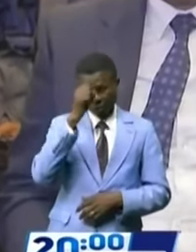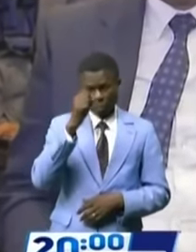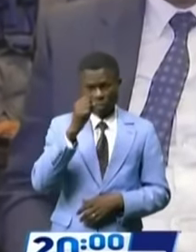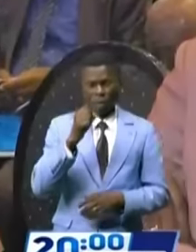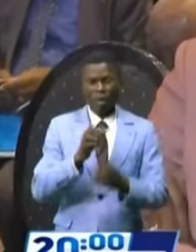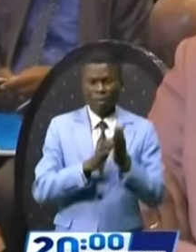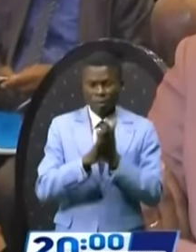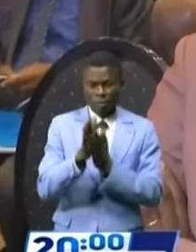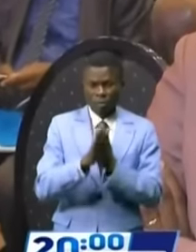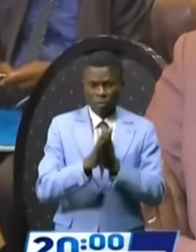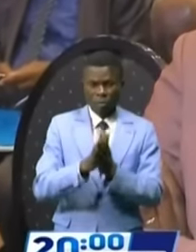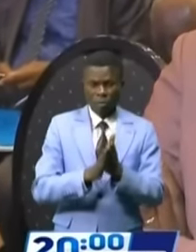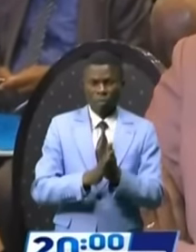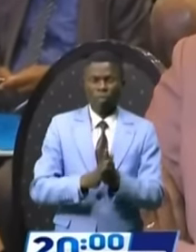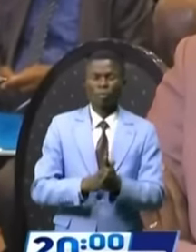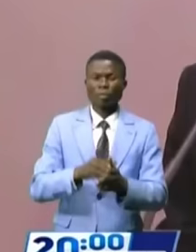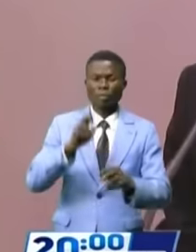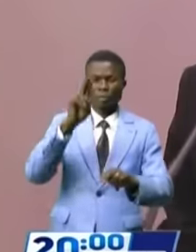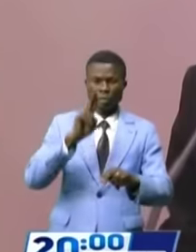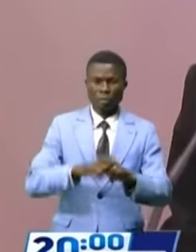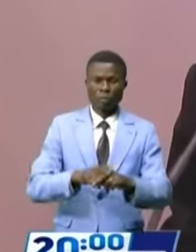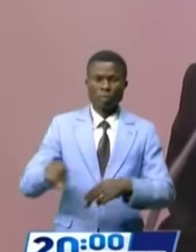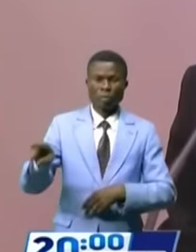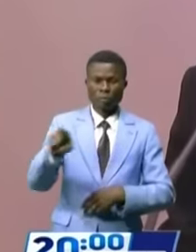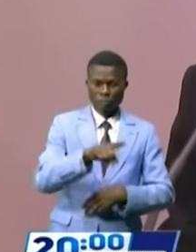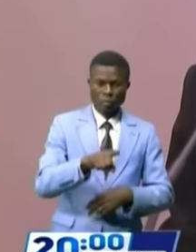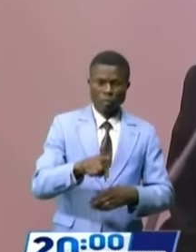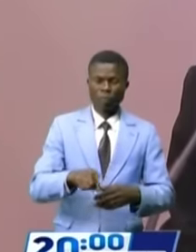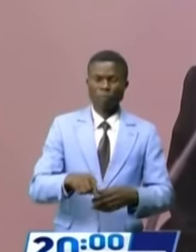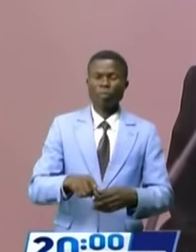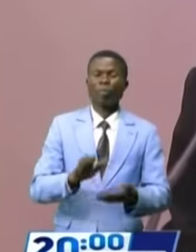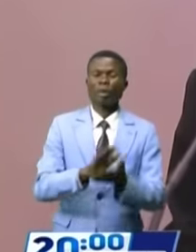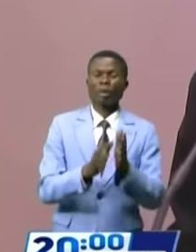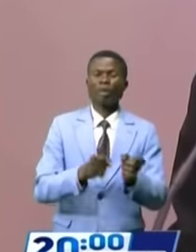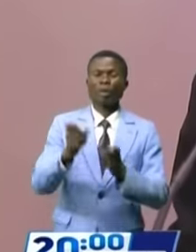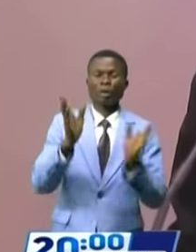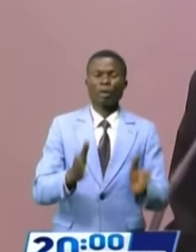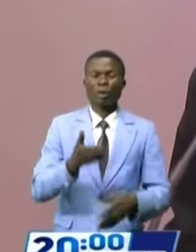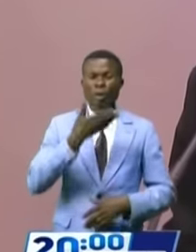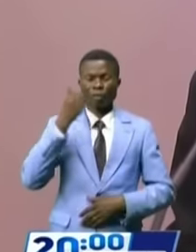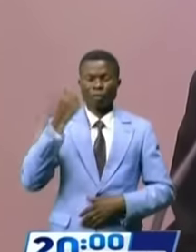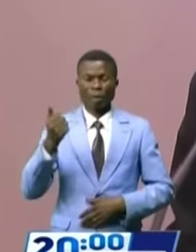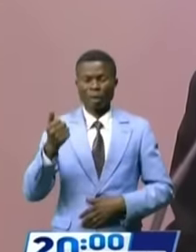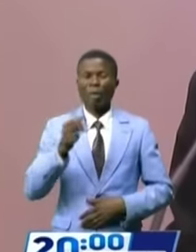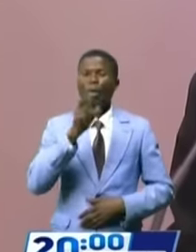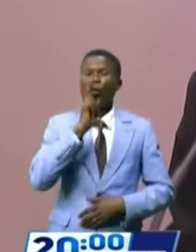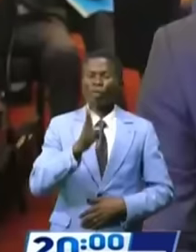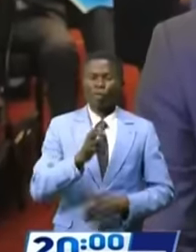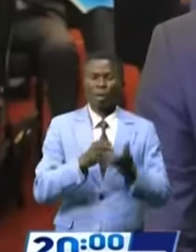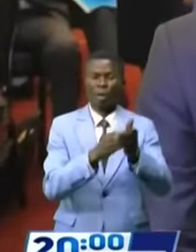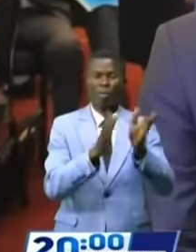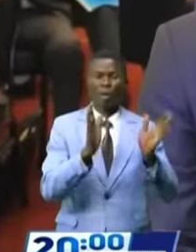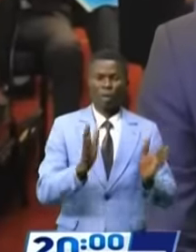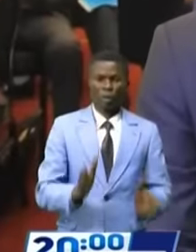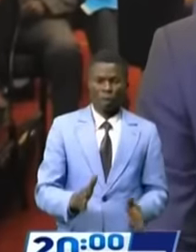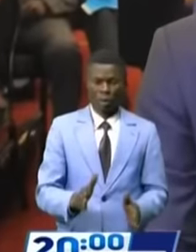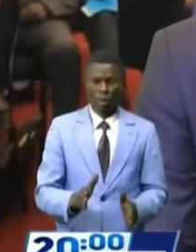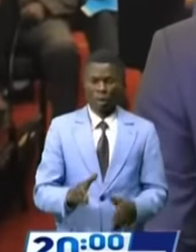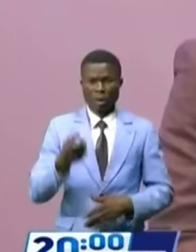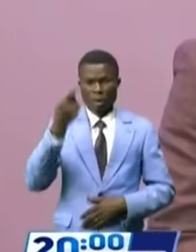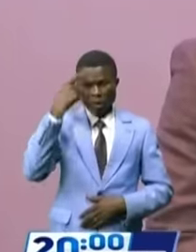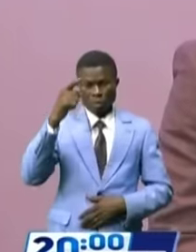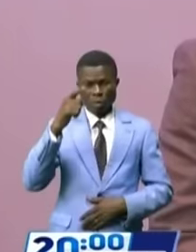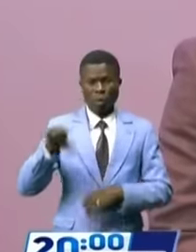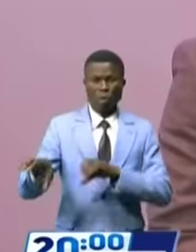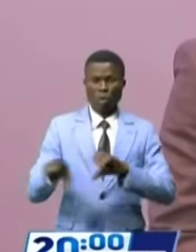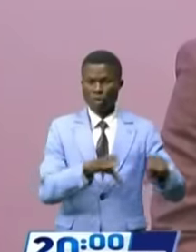considérer à juste titre que vous êtes de vrais gestionnaires, de vrais managers, non seulement de